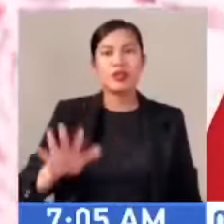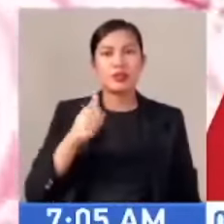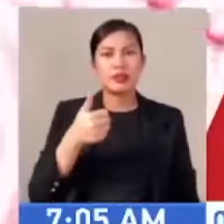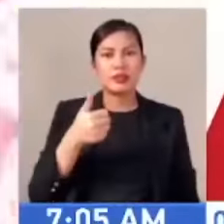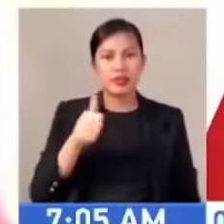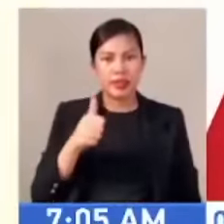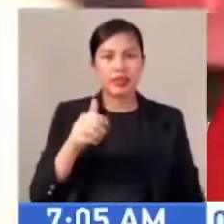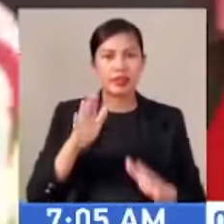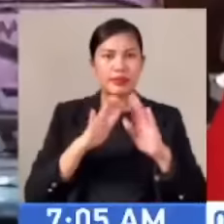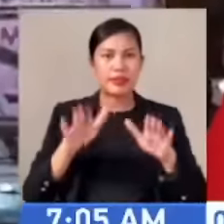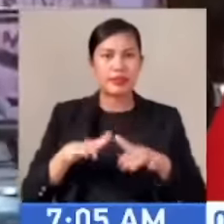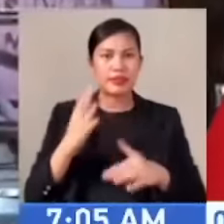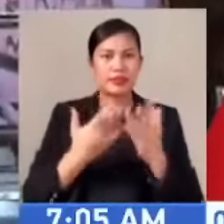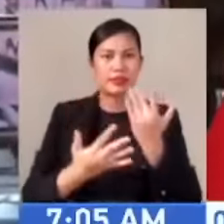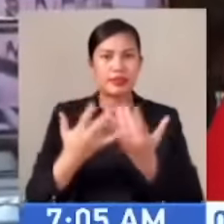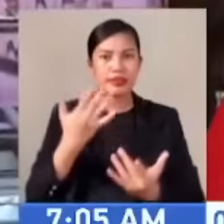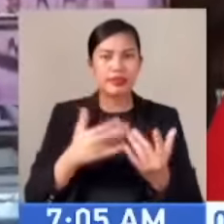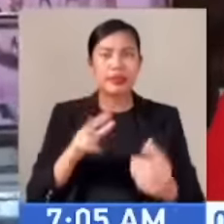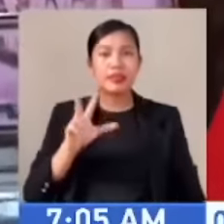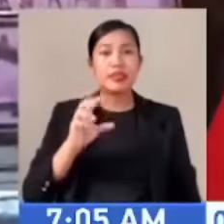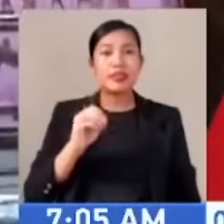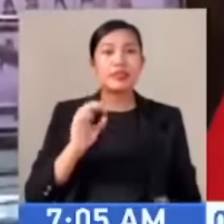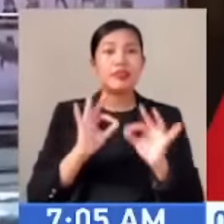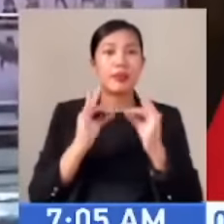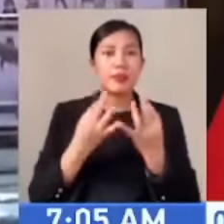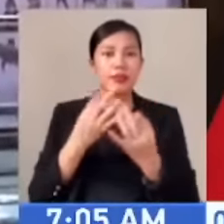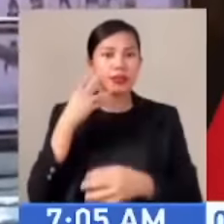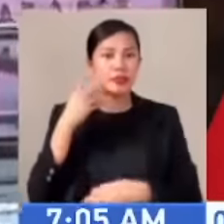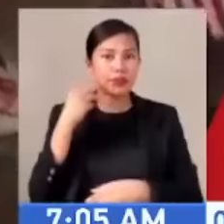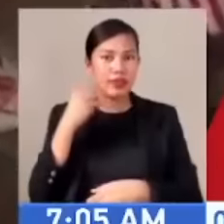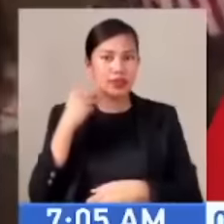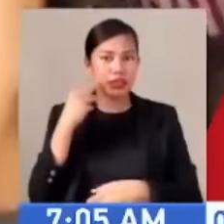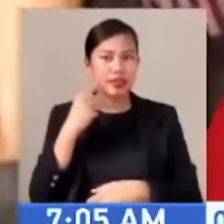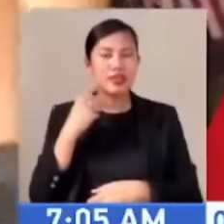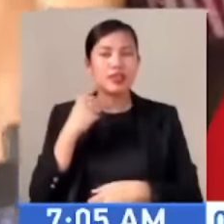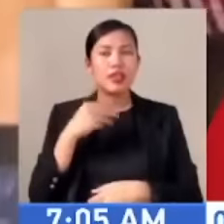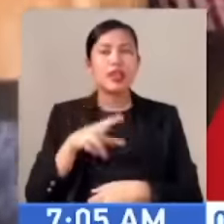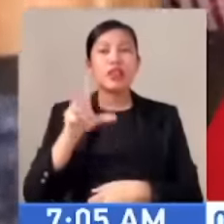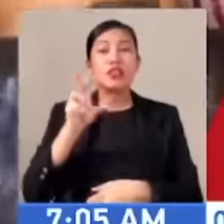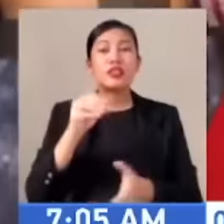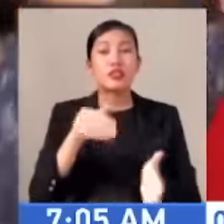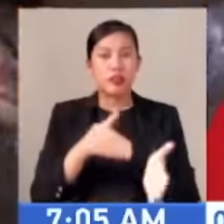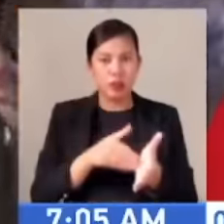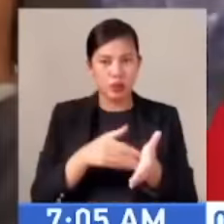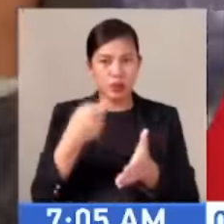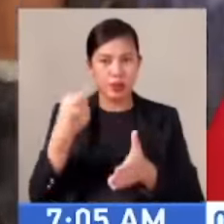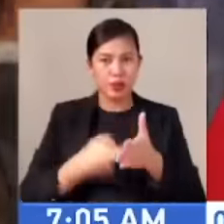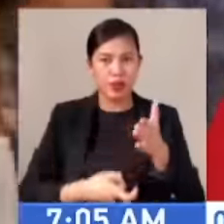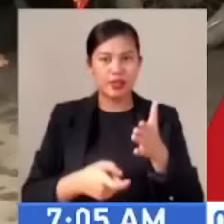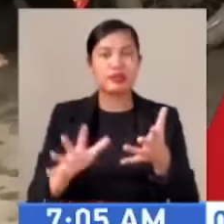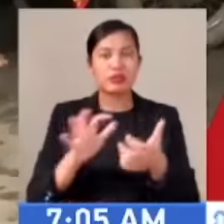pamilya ang apektado. Nasa mahigit 30,000 pesos naman ang halaga ng pinsala.